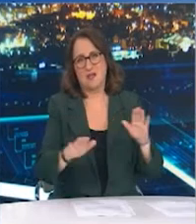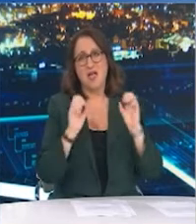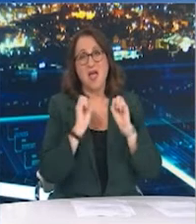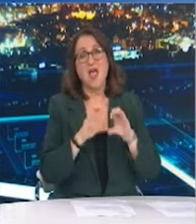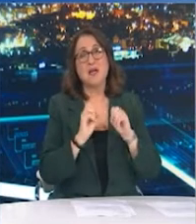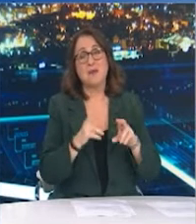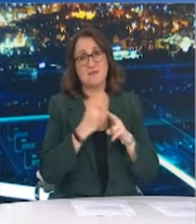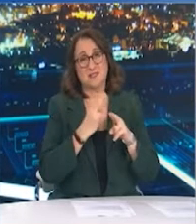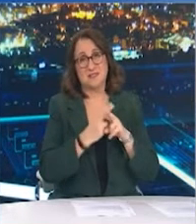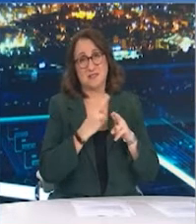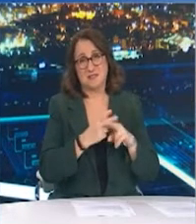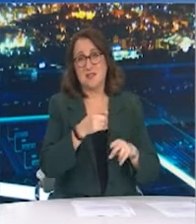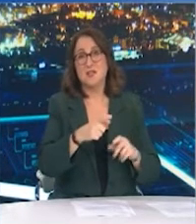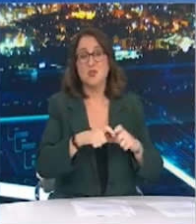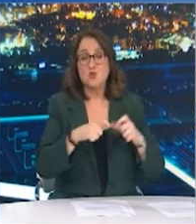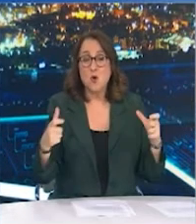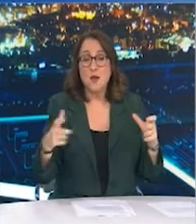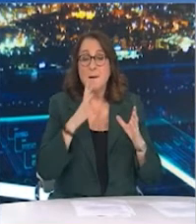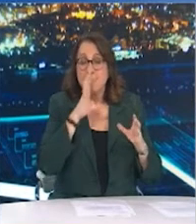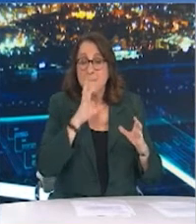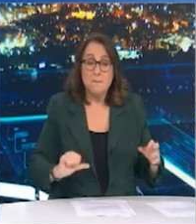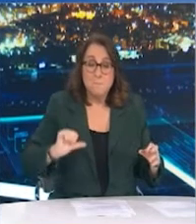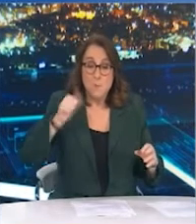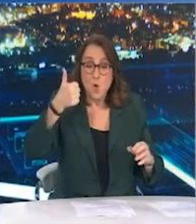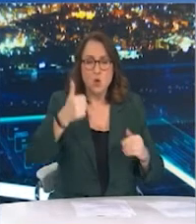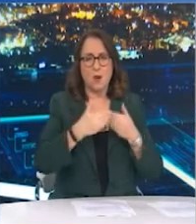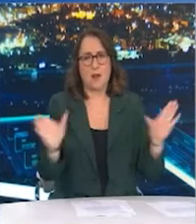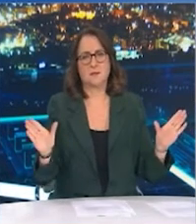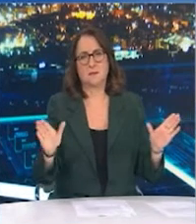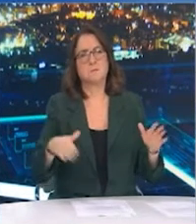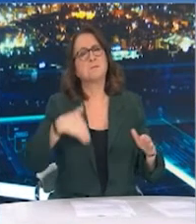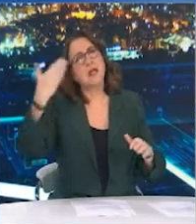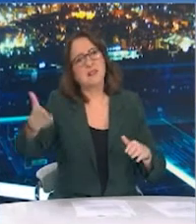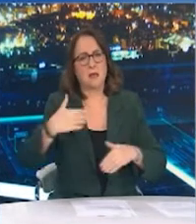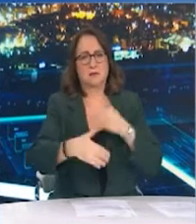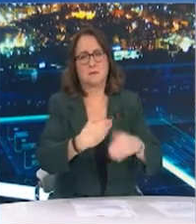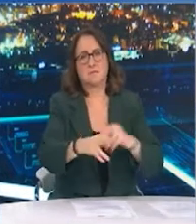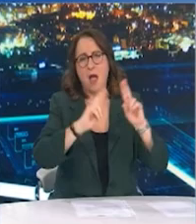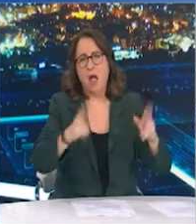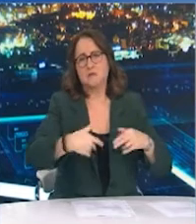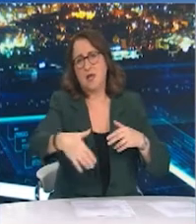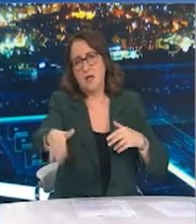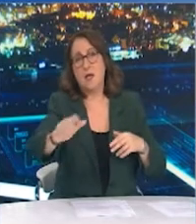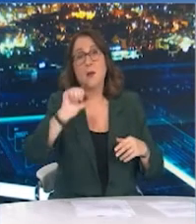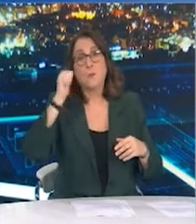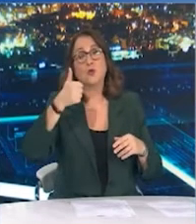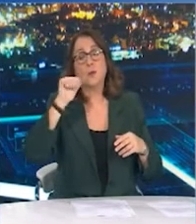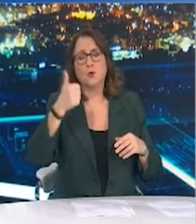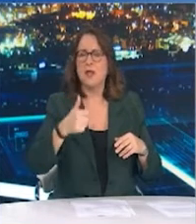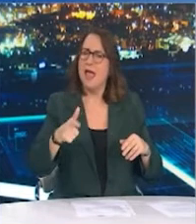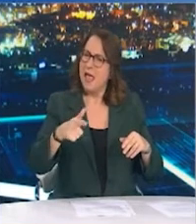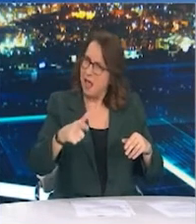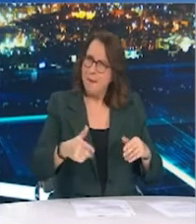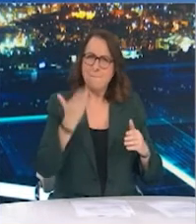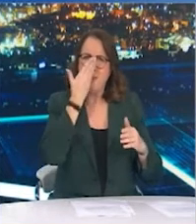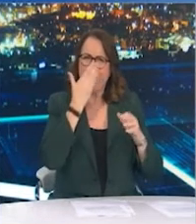πρέπει να κλείνουν και τα πρώτα που θα επανέρχονται σε λειτουργία με τη βελτίωση των επιδημιολογικών δεδομένων. Αν και η τηλεκπαίδευση λειτουργεί καλά σε